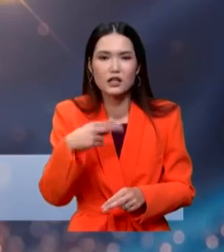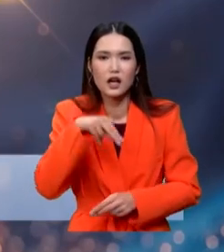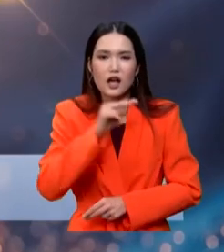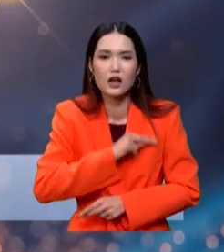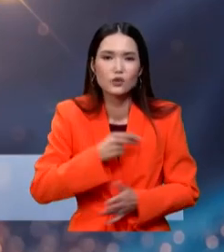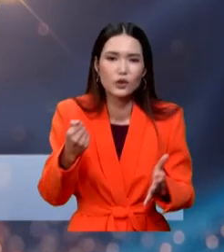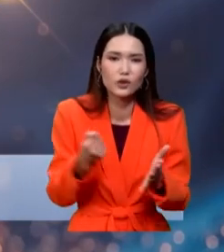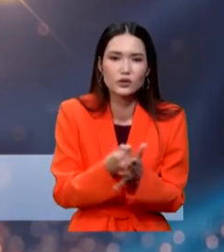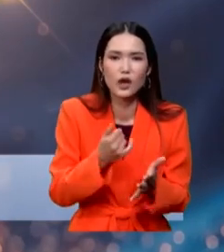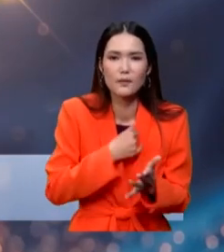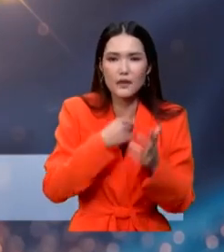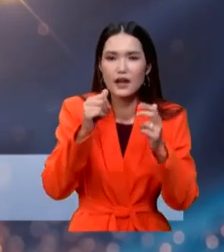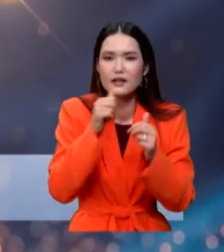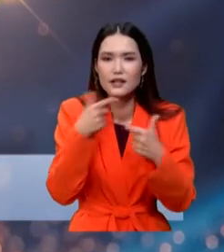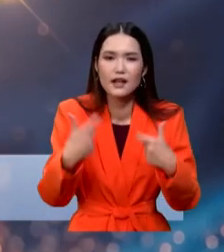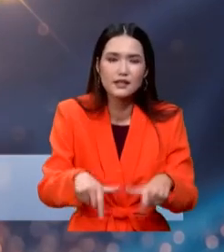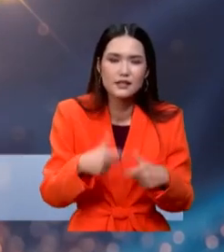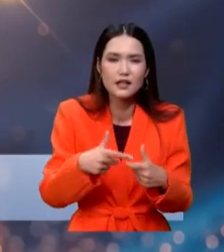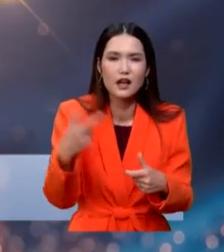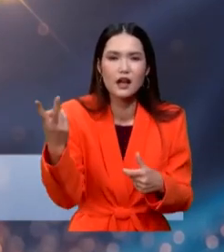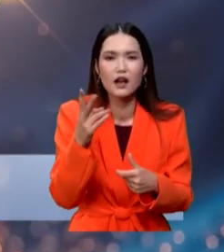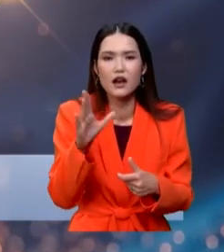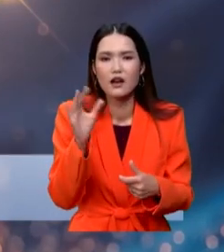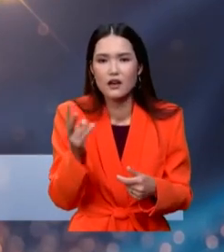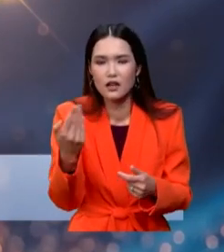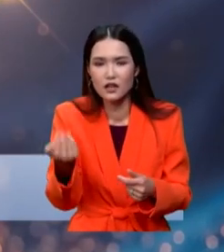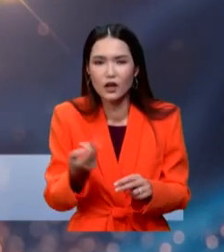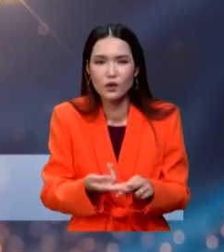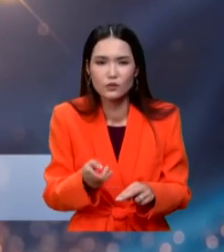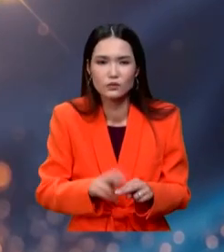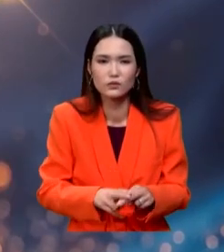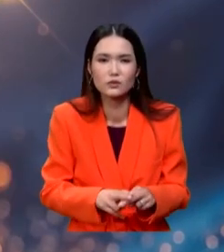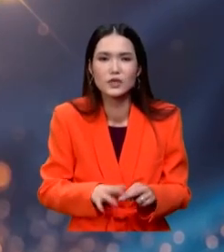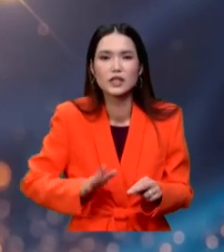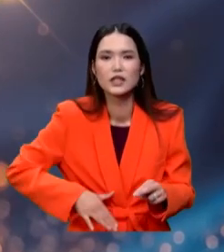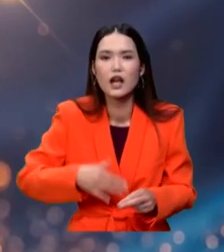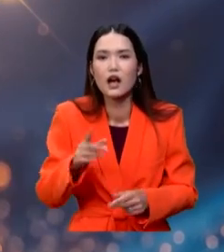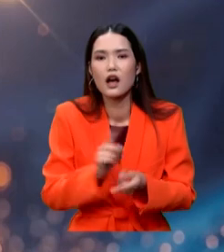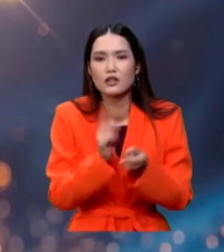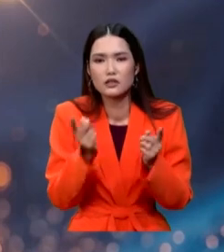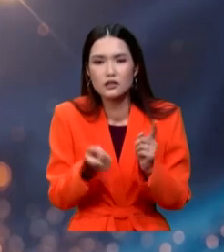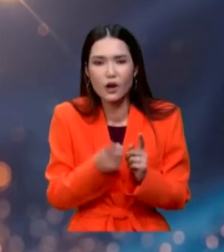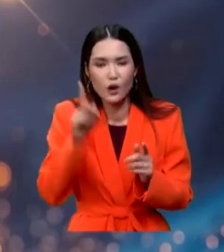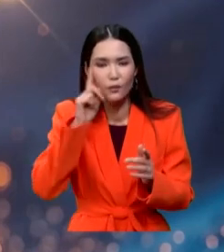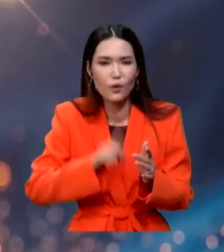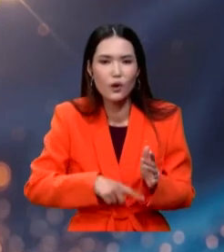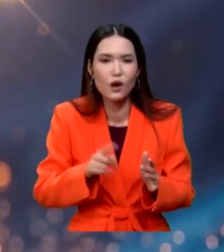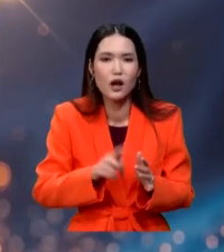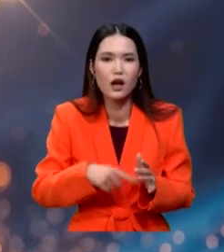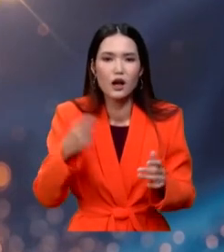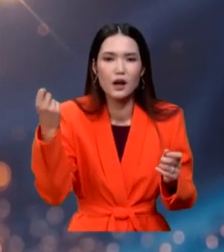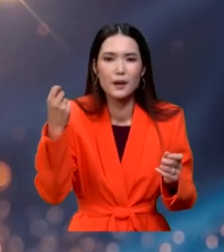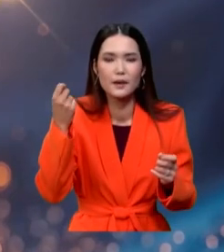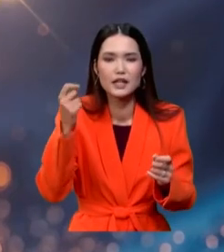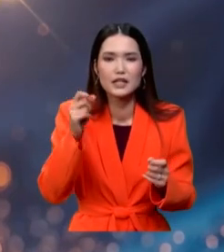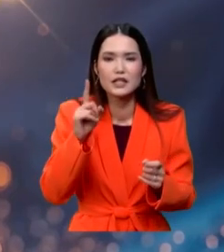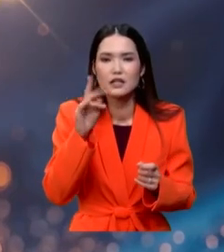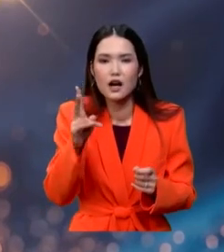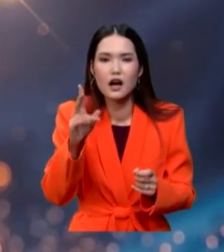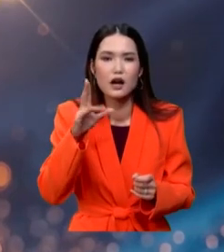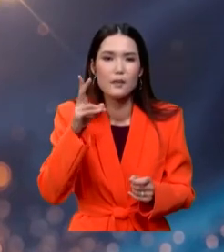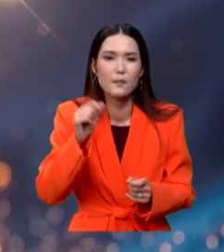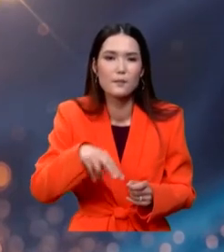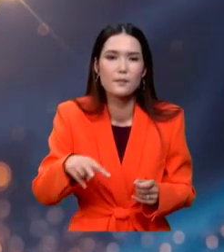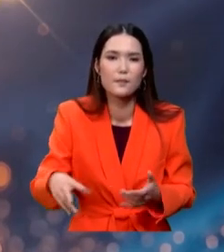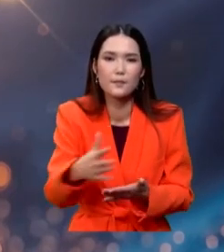этапа тестирования. Первый этап это был онлайн-тестирование. После онлайн, когда, соответственно, кандидат набрал определенное количество